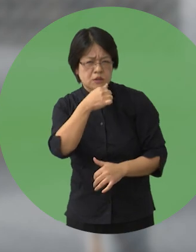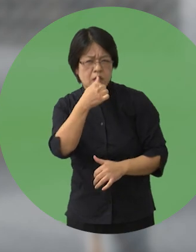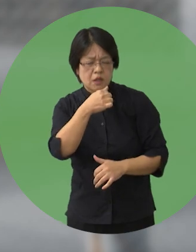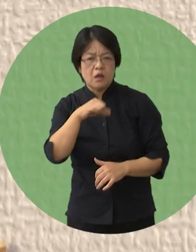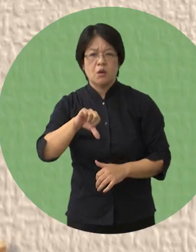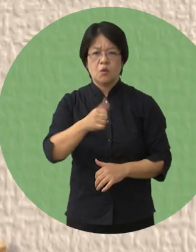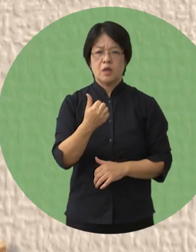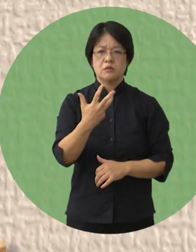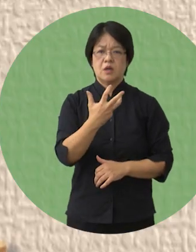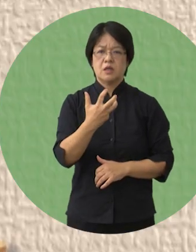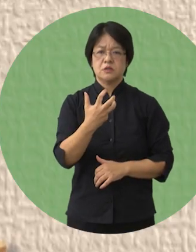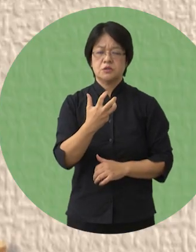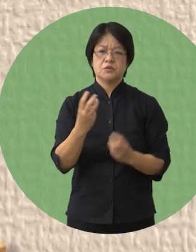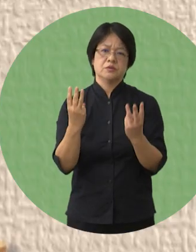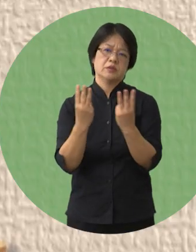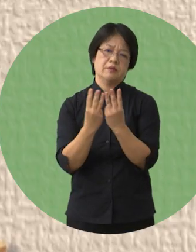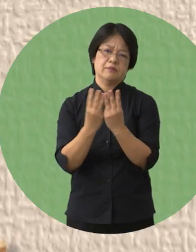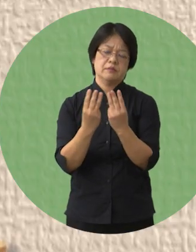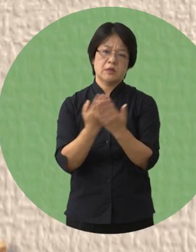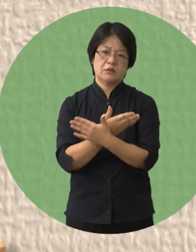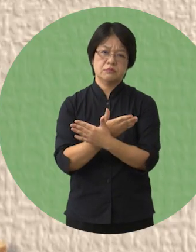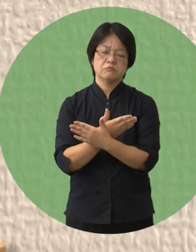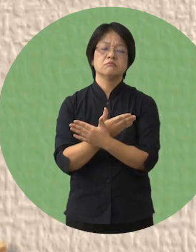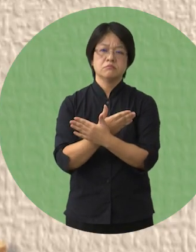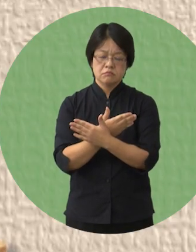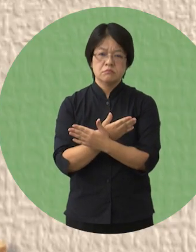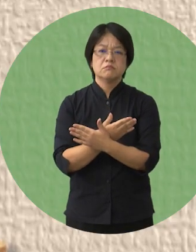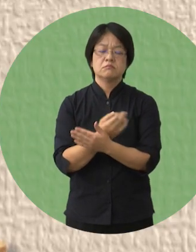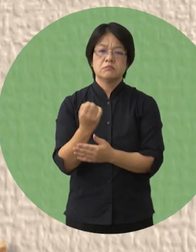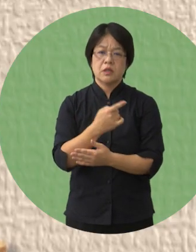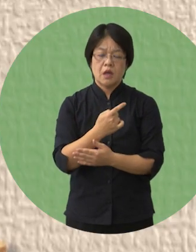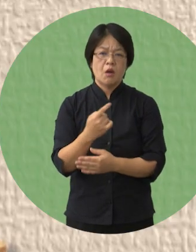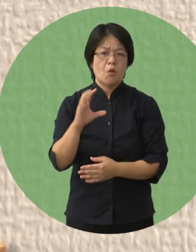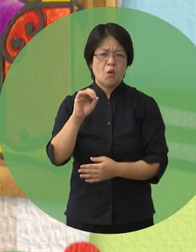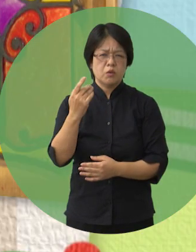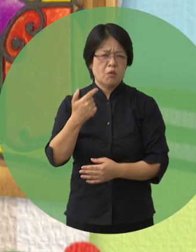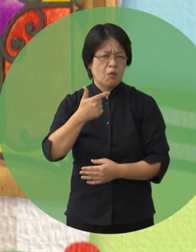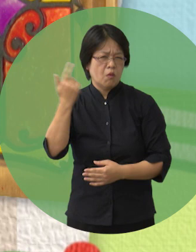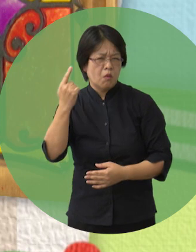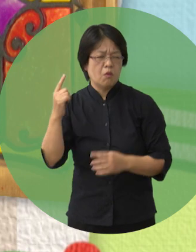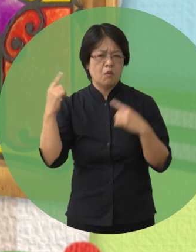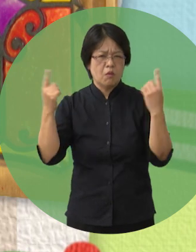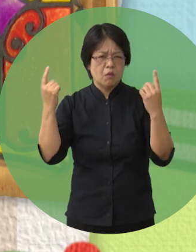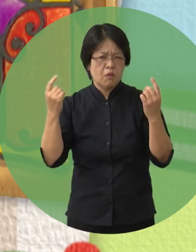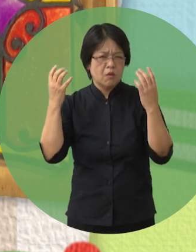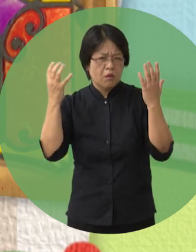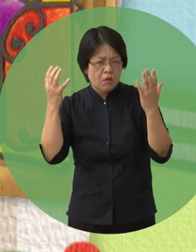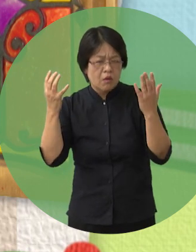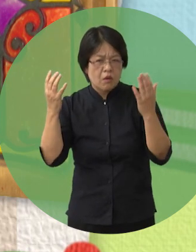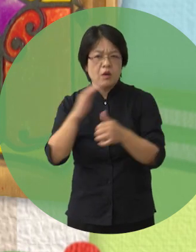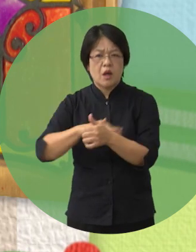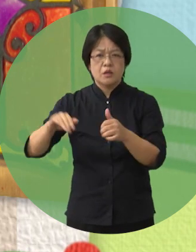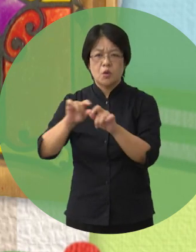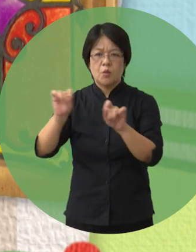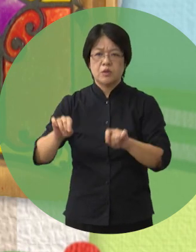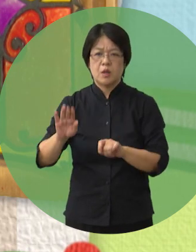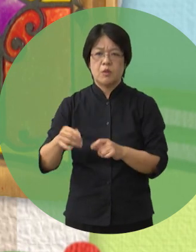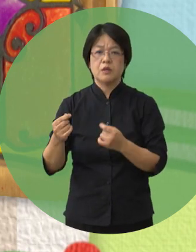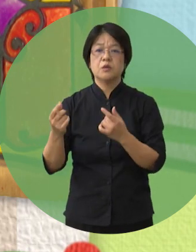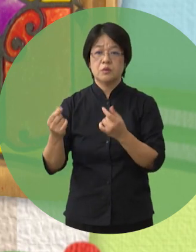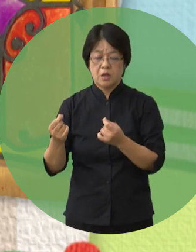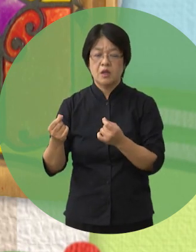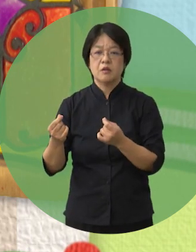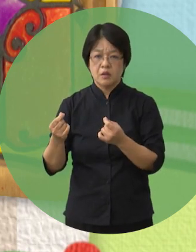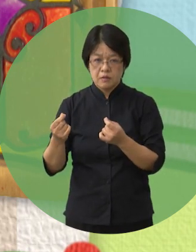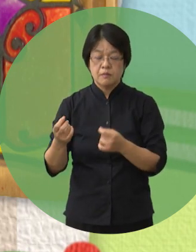。 騒音や環境についての問題もあるよね。 そして日本とアメリカの間には、日